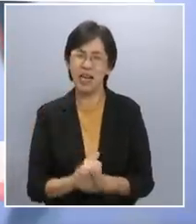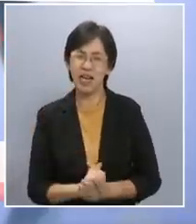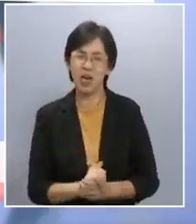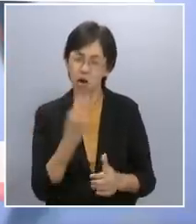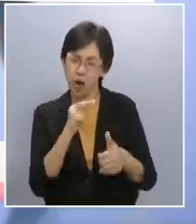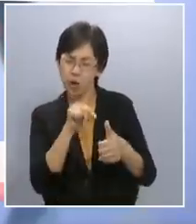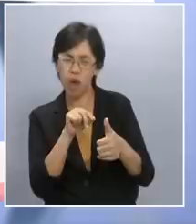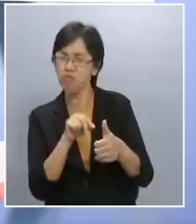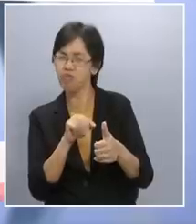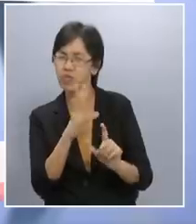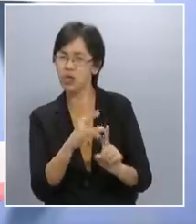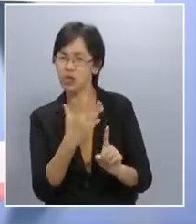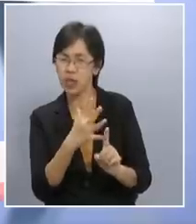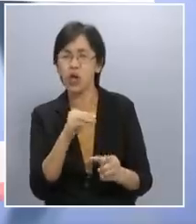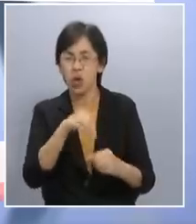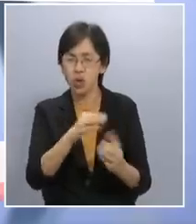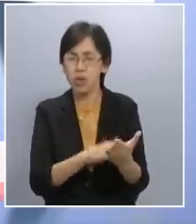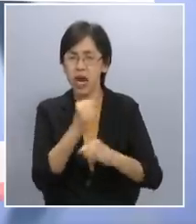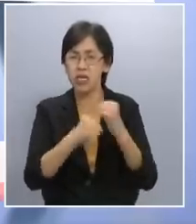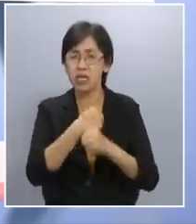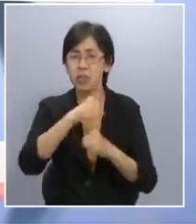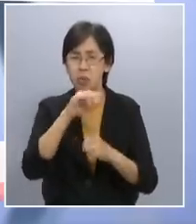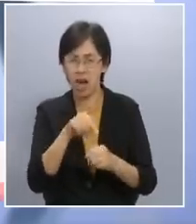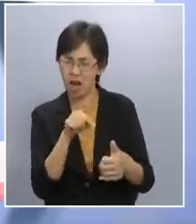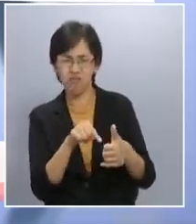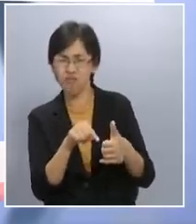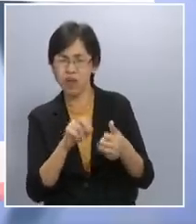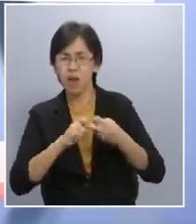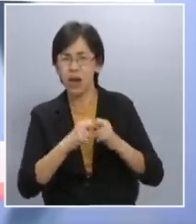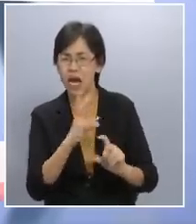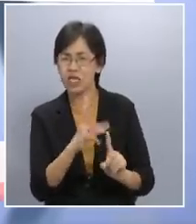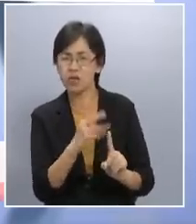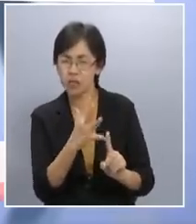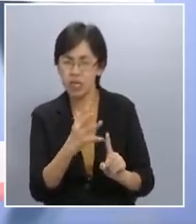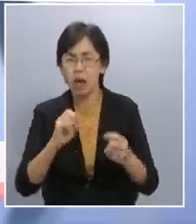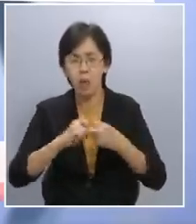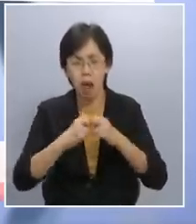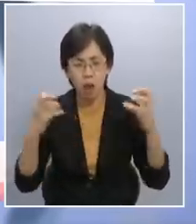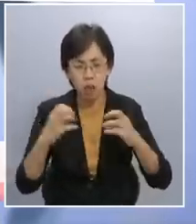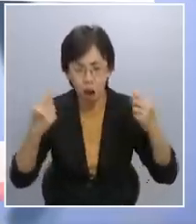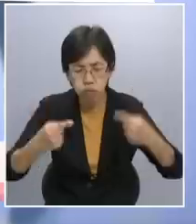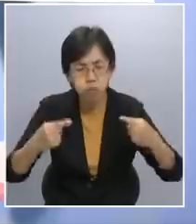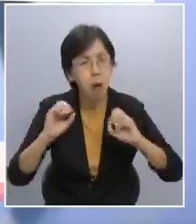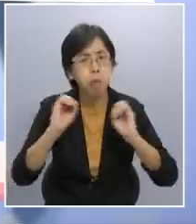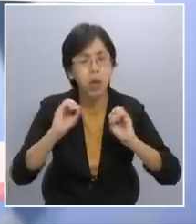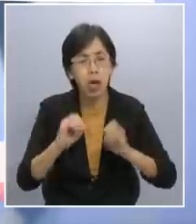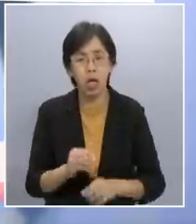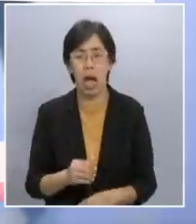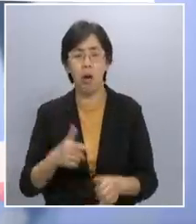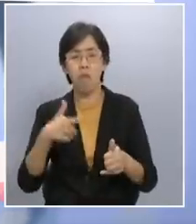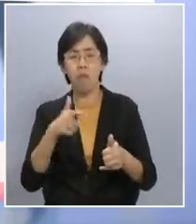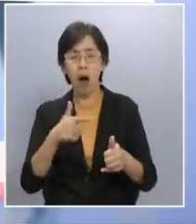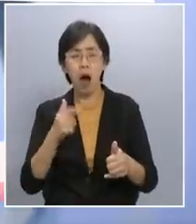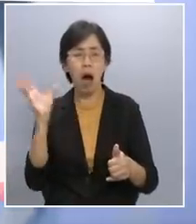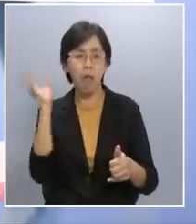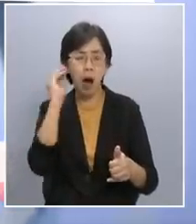ผมอยู่กับท่านเนี่ยประมาณ10กว่าปีท่านไม่เจ้าชู้นะปัญหาทะเลาะกันที่เห็นไม่เคยเจอตกใจฮะตกใจมากเมื่อ